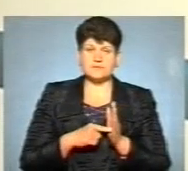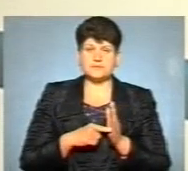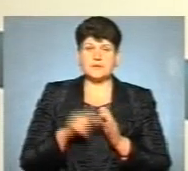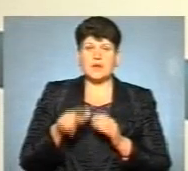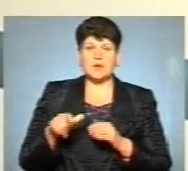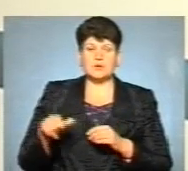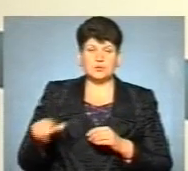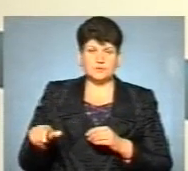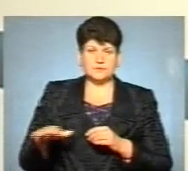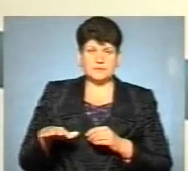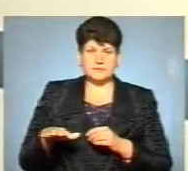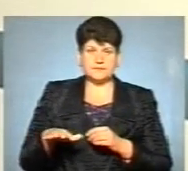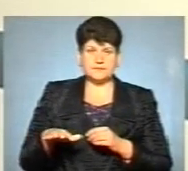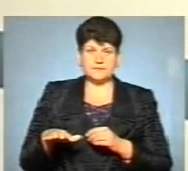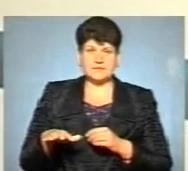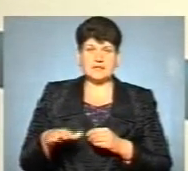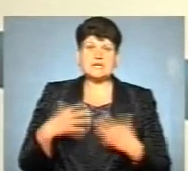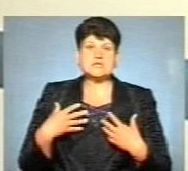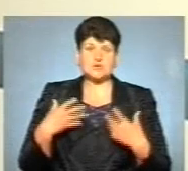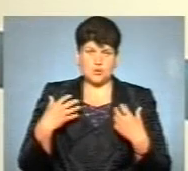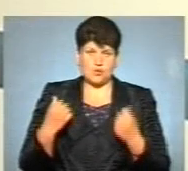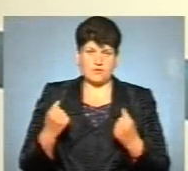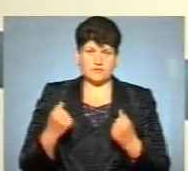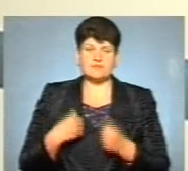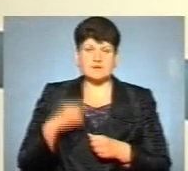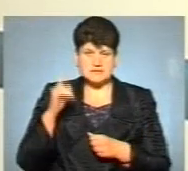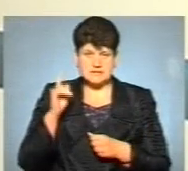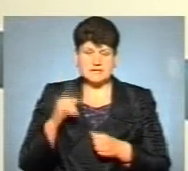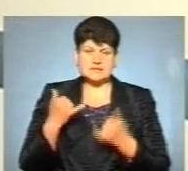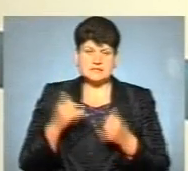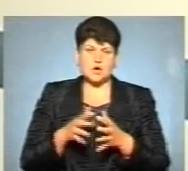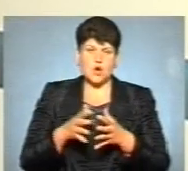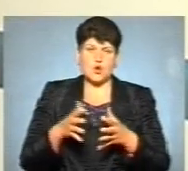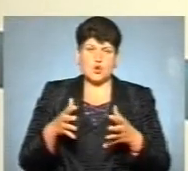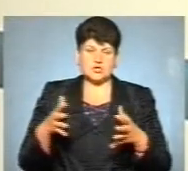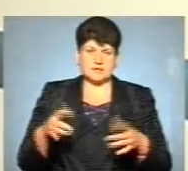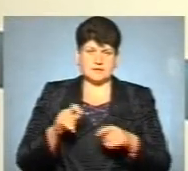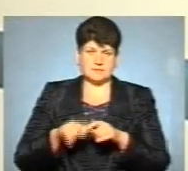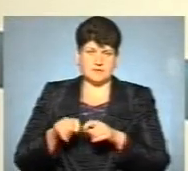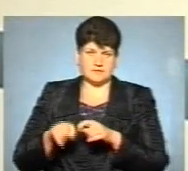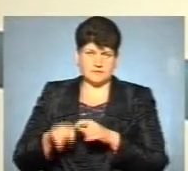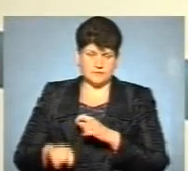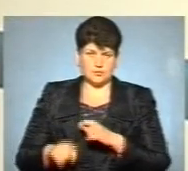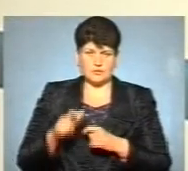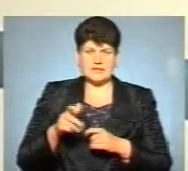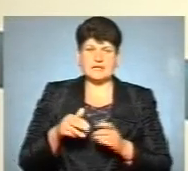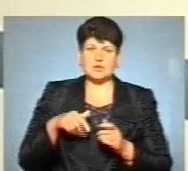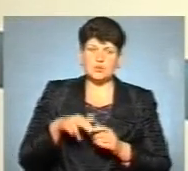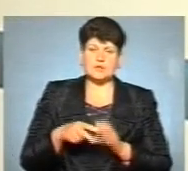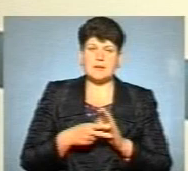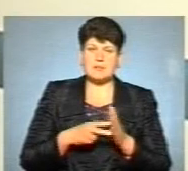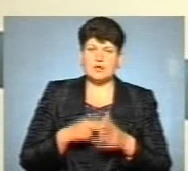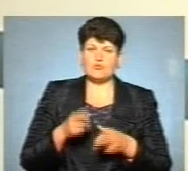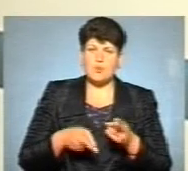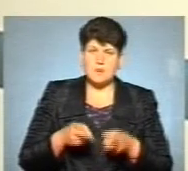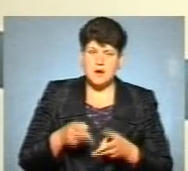які завідомо здорові. Ви знаєте, що зараз розширені контингенти тестування – це люди, які йдуть на планову операцію.